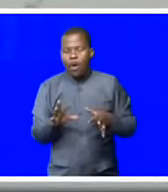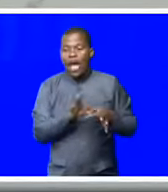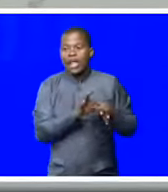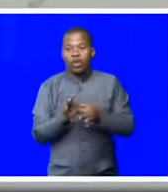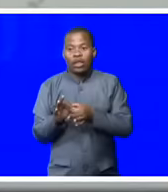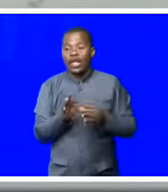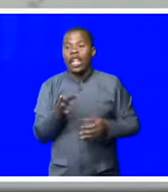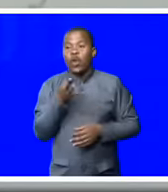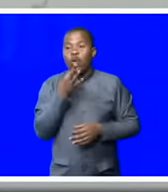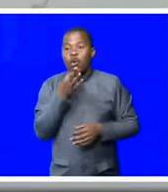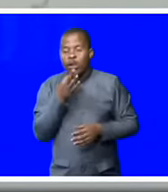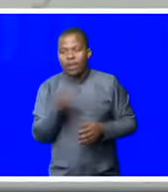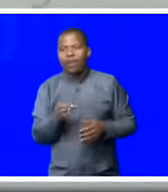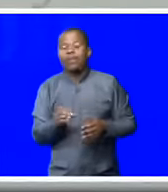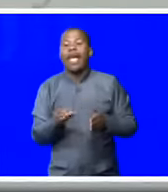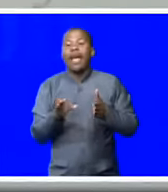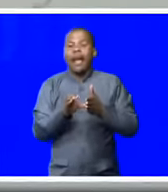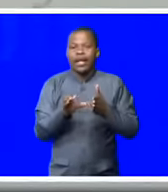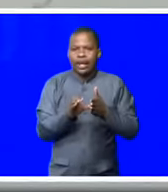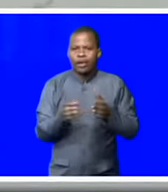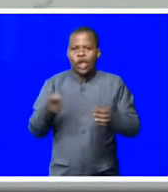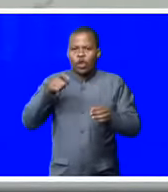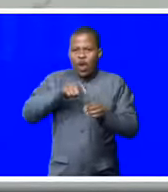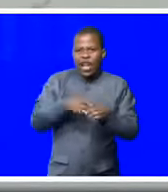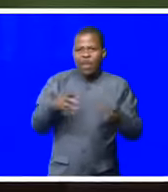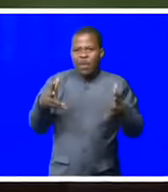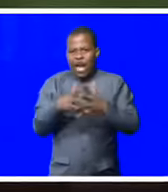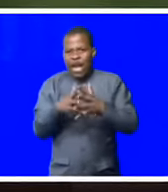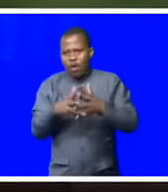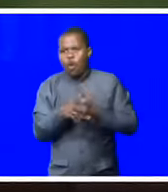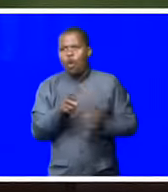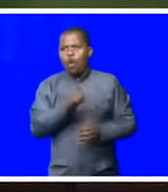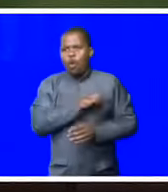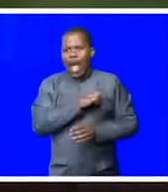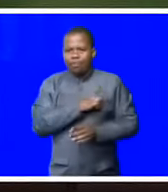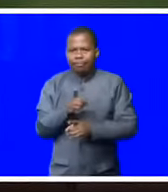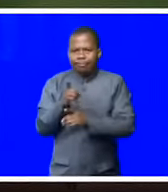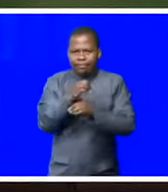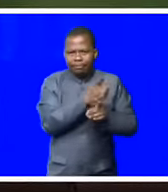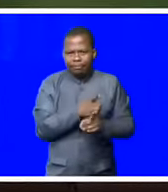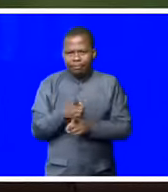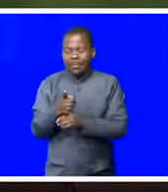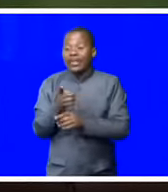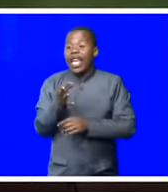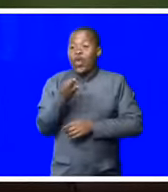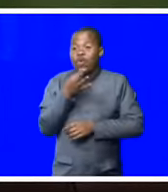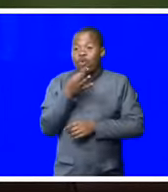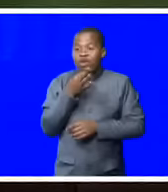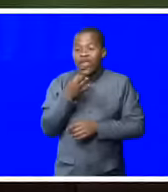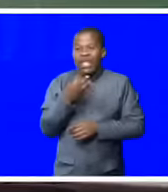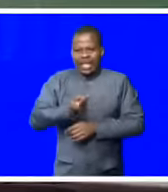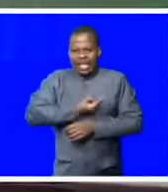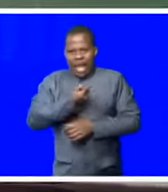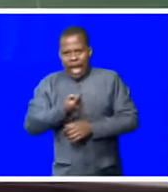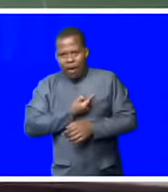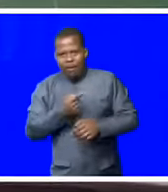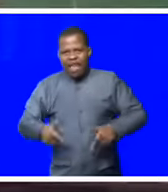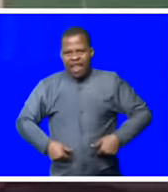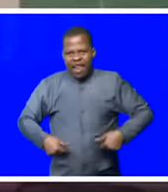Council nayo beyimenyiwe kulo mhlangano kuthi awukhulumisa indzaba yokuthi umuntu lomusha angathi thuthukisa